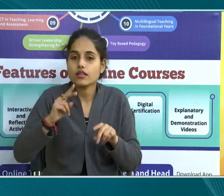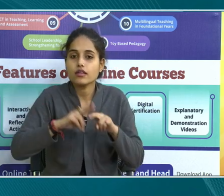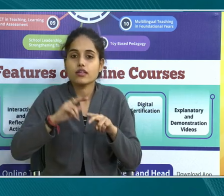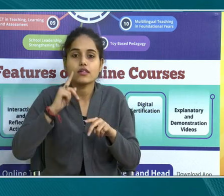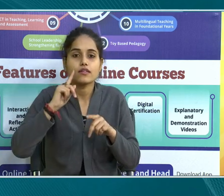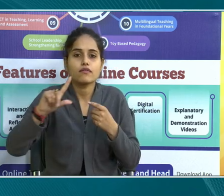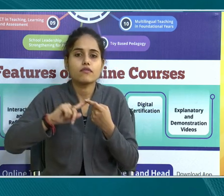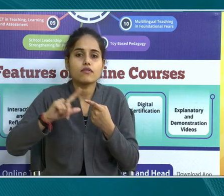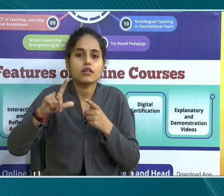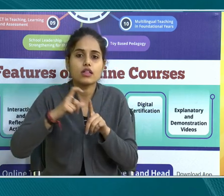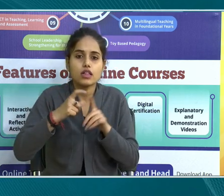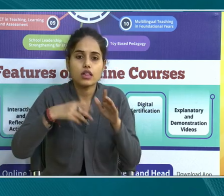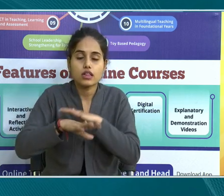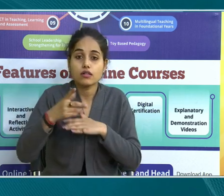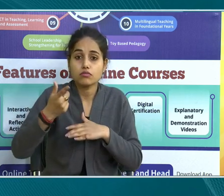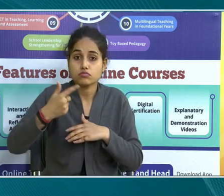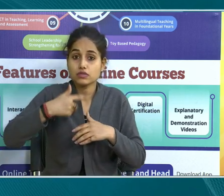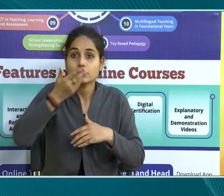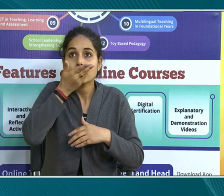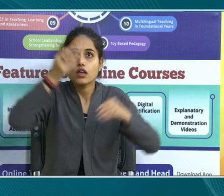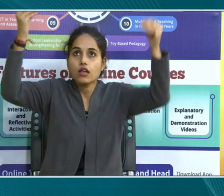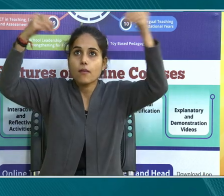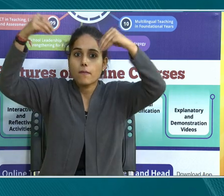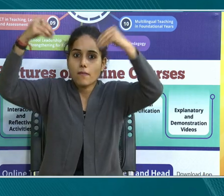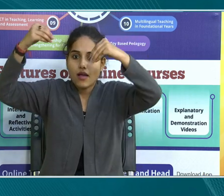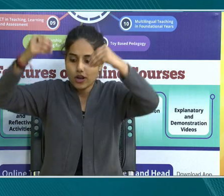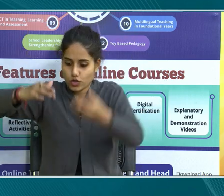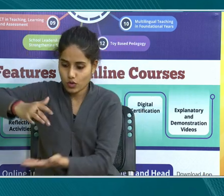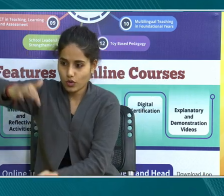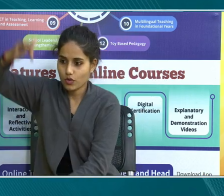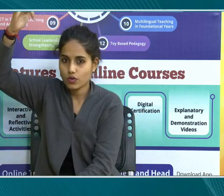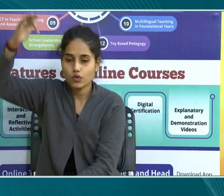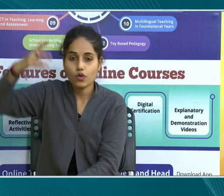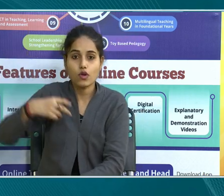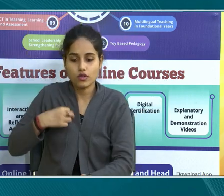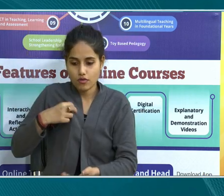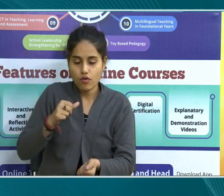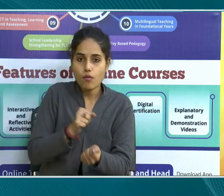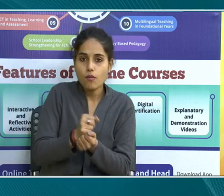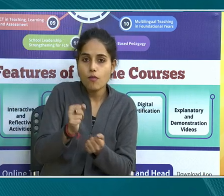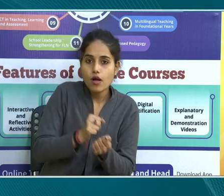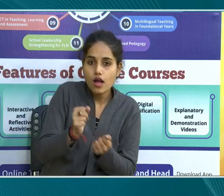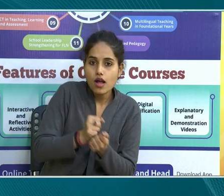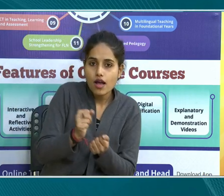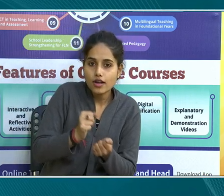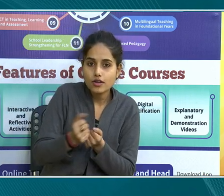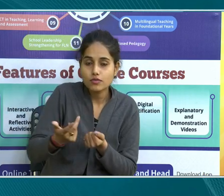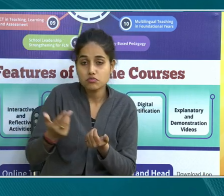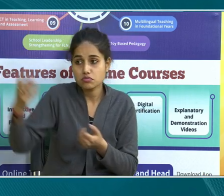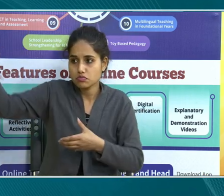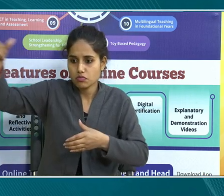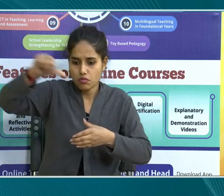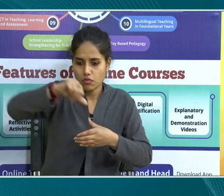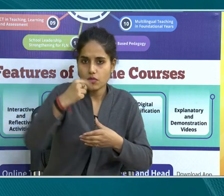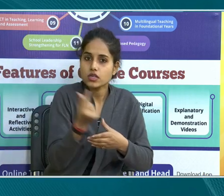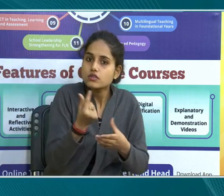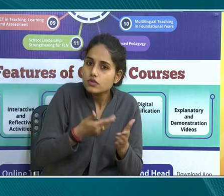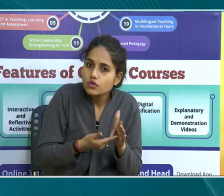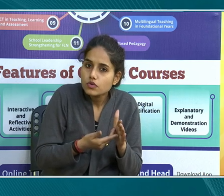मुझ भी वेस्टेज है हीन, even कपडे भी धुलेंगे तो वह पानी भी कहीं जाएगा फिर वो मशीन में जाएगा फिर फिल्टर हो किसी और जगे यूज होगा